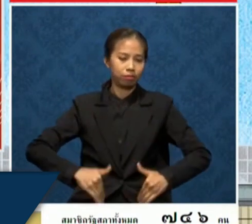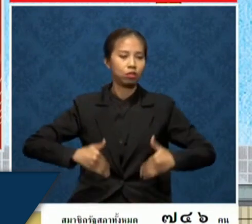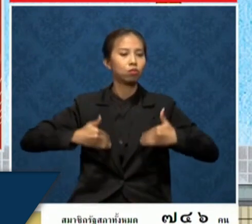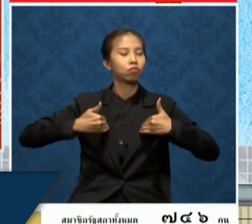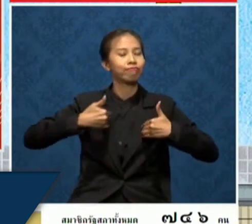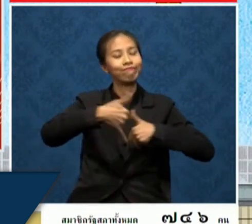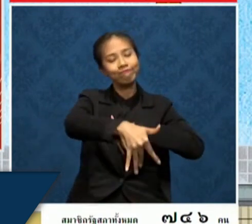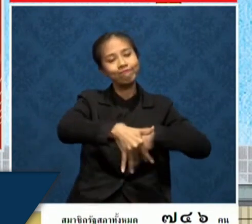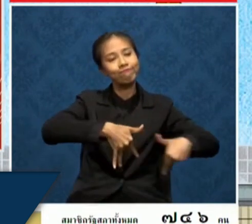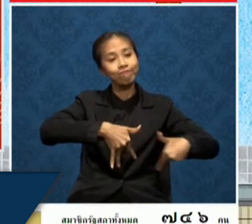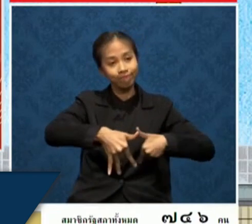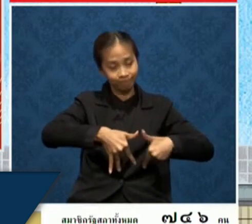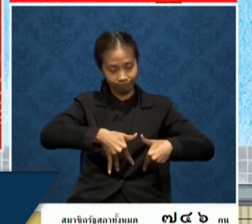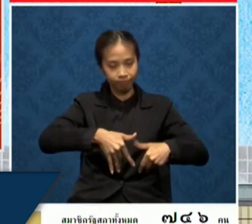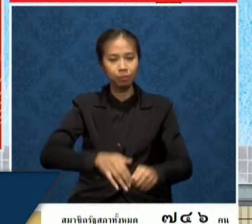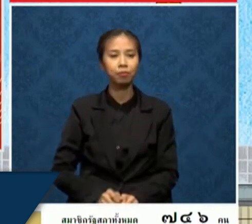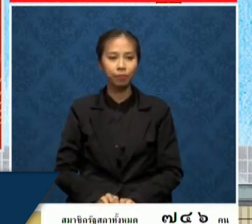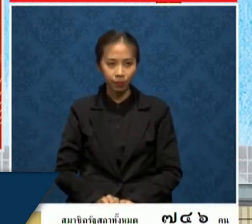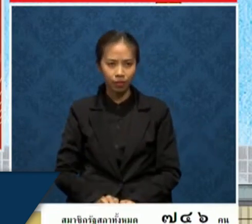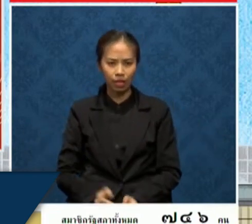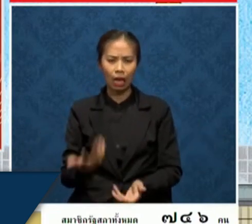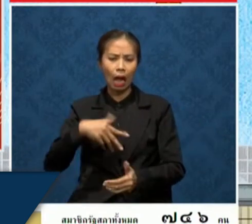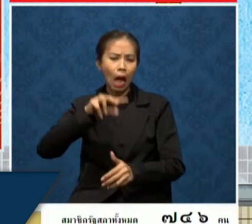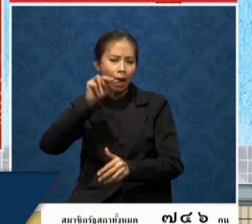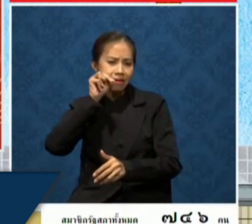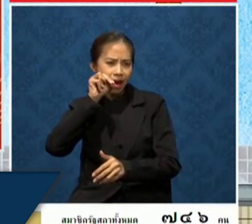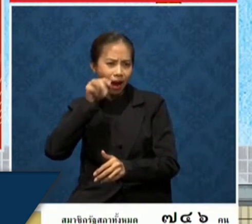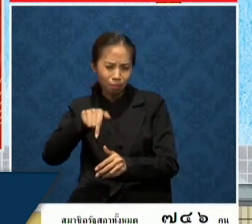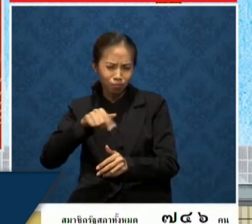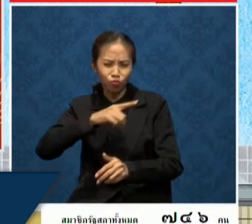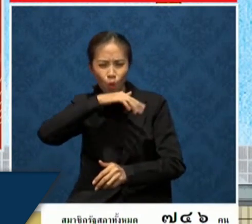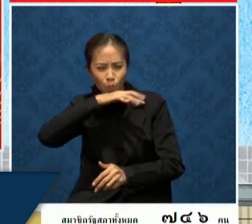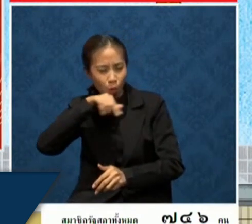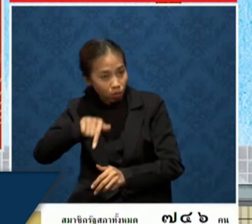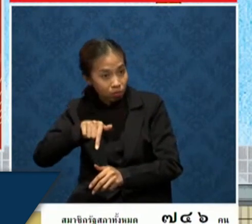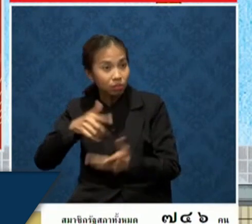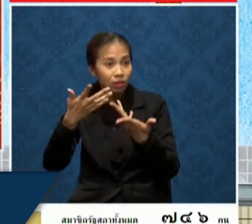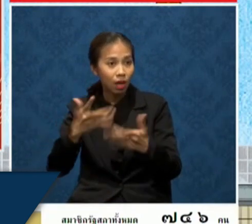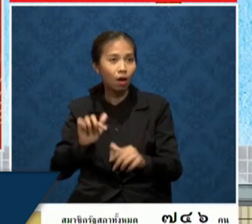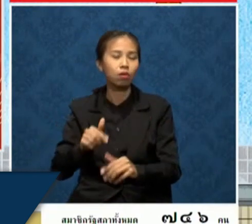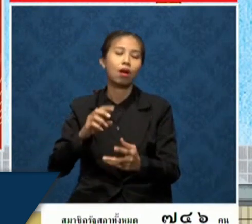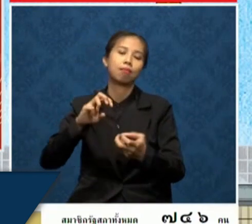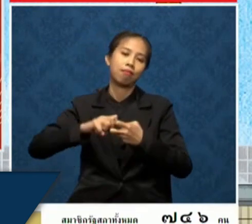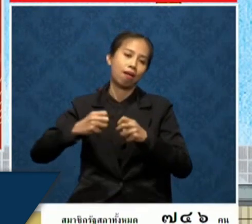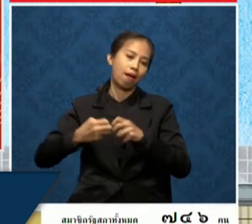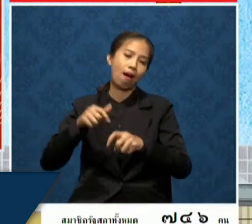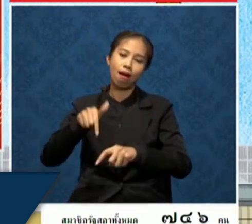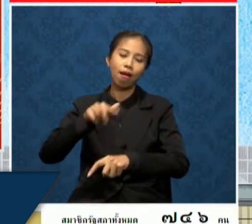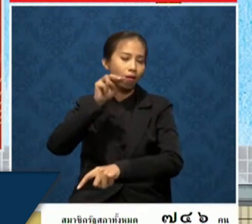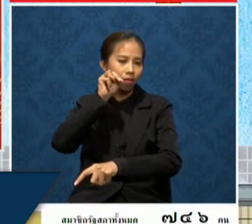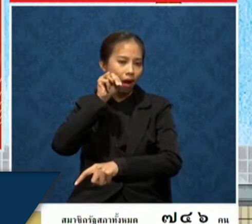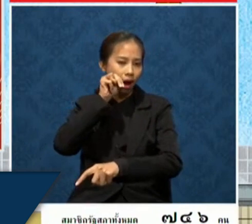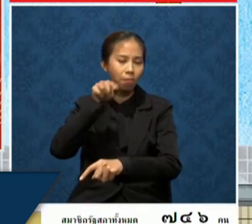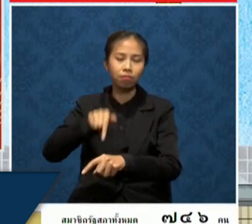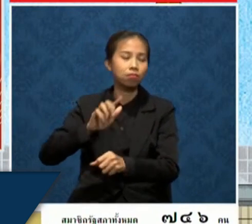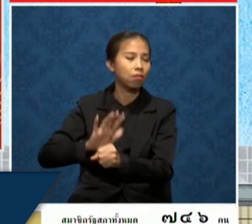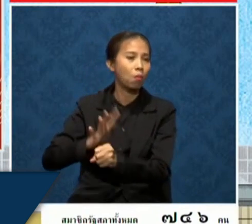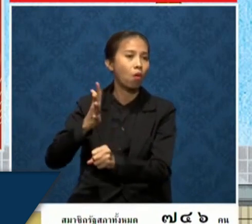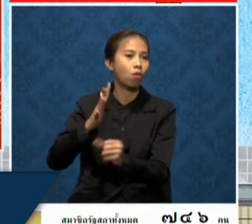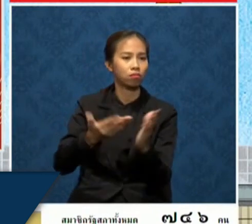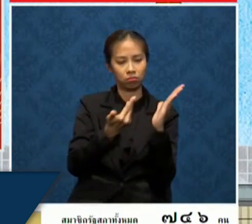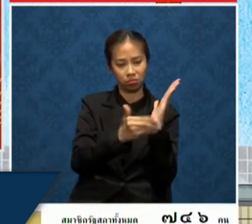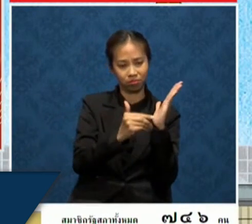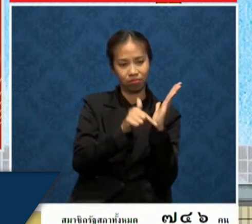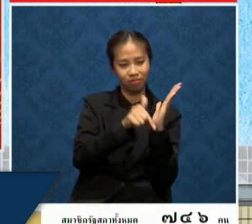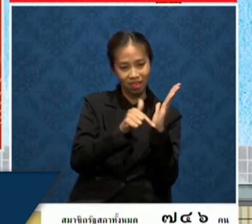าวนอกจากน้ำปนเปื้อนสารพิษตอนนี้คนใน EEC ก็ยังประสบปัญหาขาดแคลนน้ำครับภาคตะวันออกทั้งภาคต้องการ